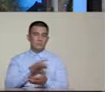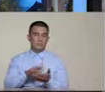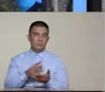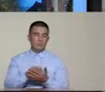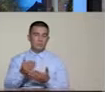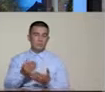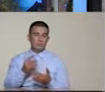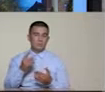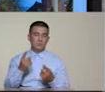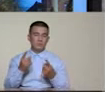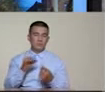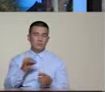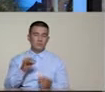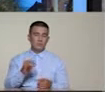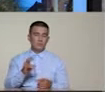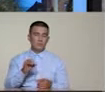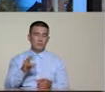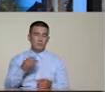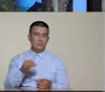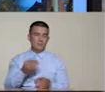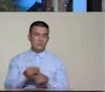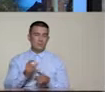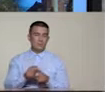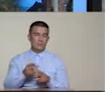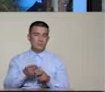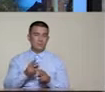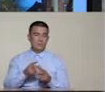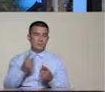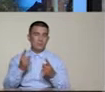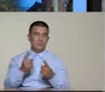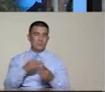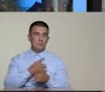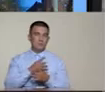yubiley yoshlari nishonlangan ekan.